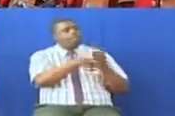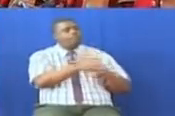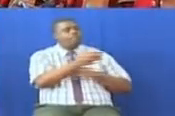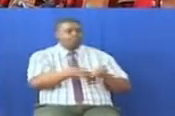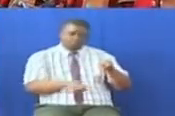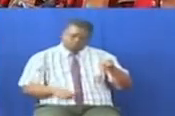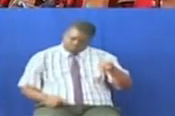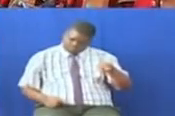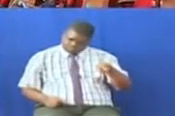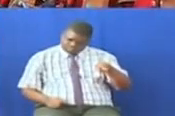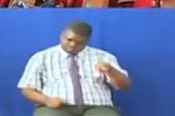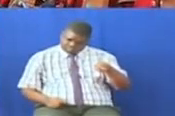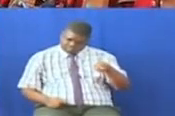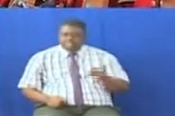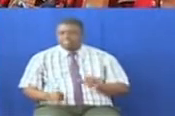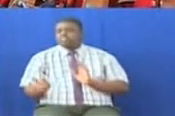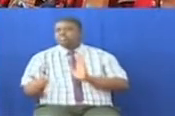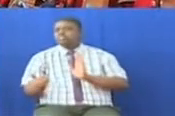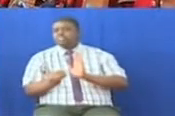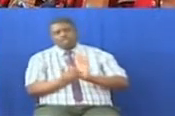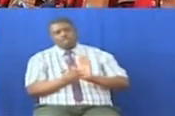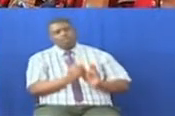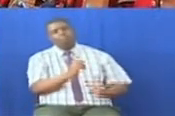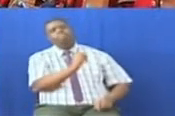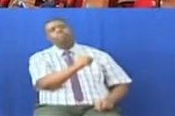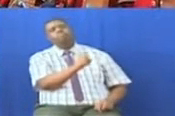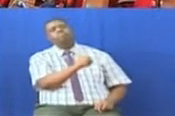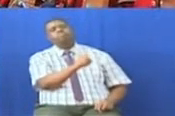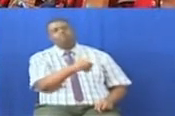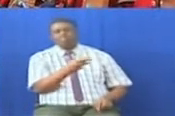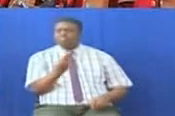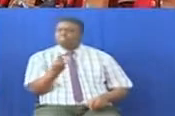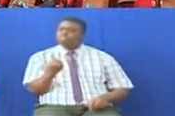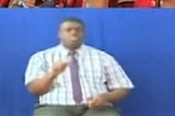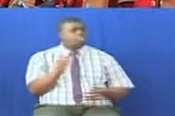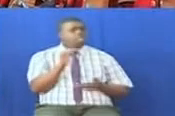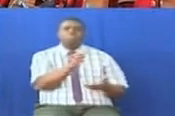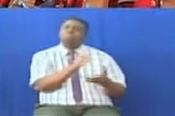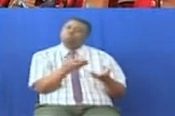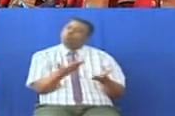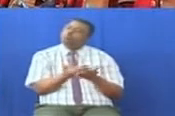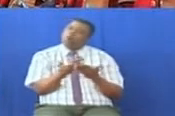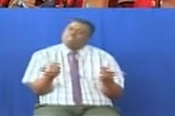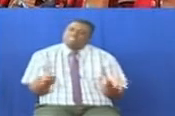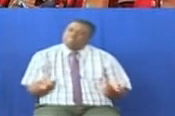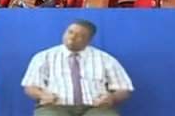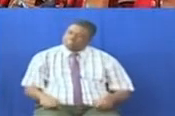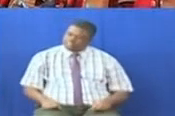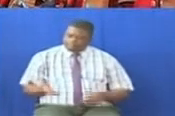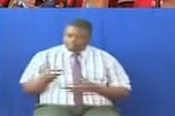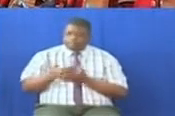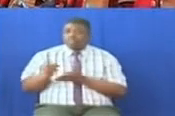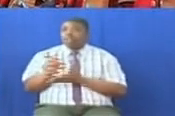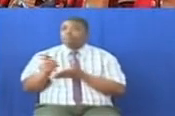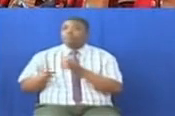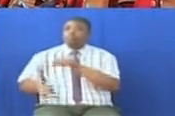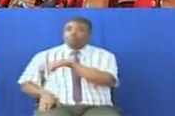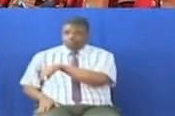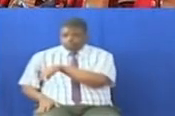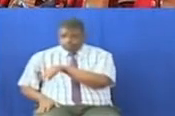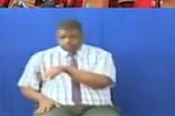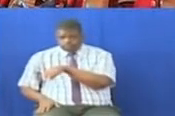Sheria ipo, lakini fedha hizi zipo hazipelekwi kwa wakati katika baadhi ya halmashauri.